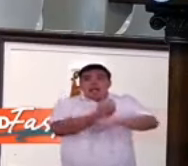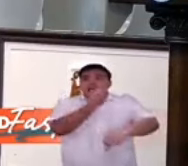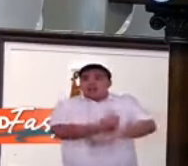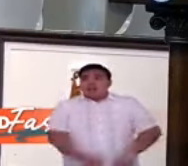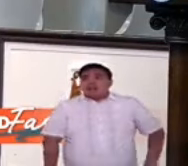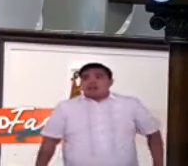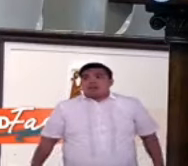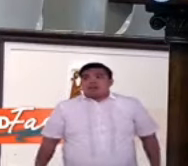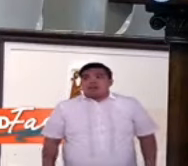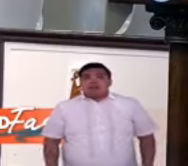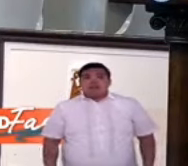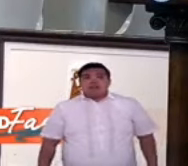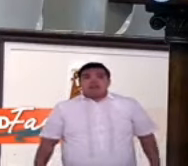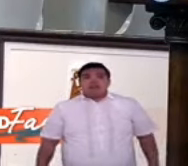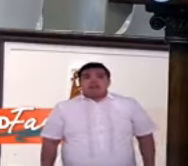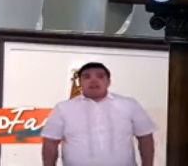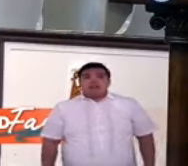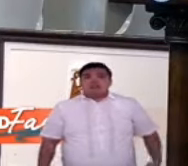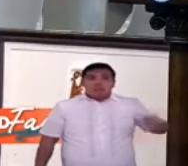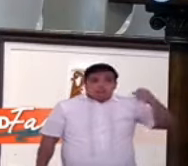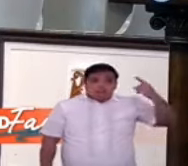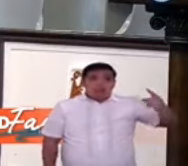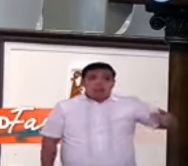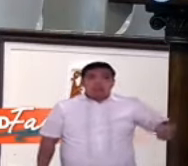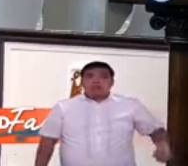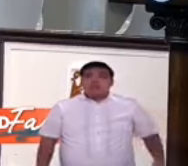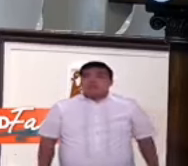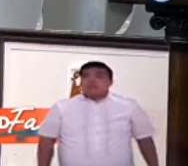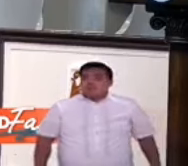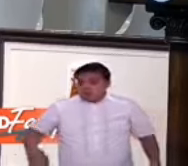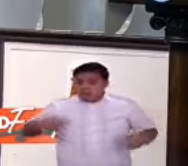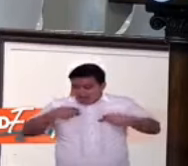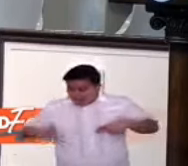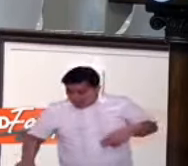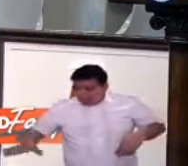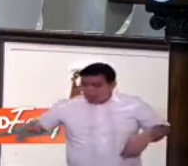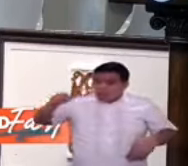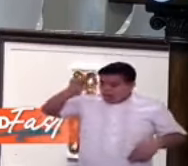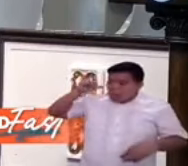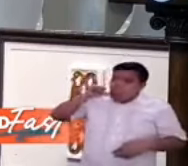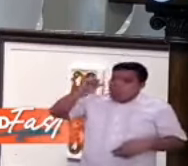ni mo, gusto na kang mupahuway, sige, pahuway, di nakakapahuway. Kay dapugon kasi imong anak.